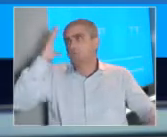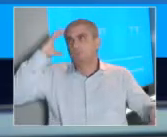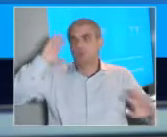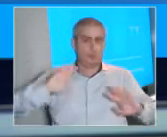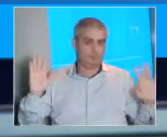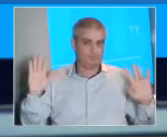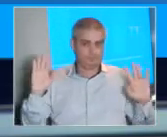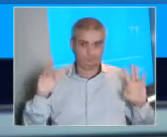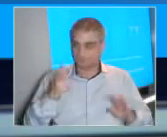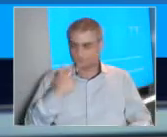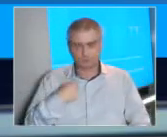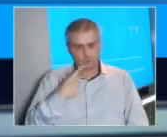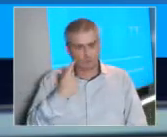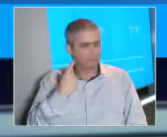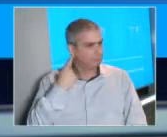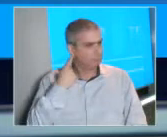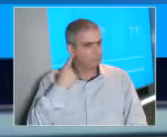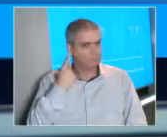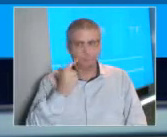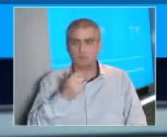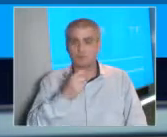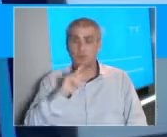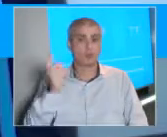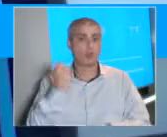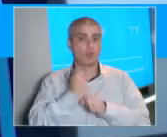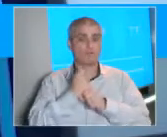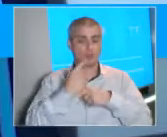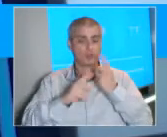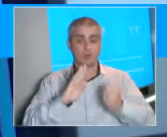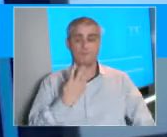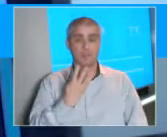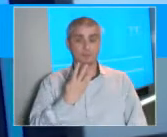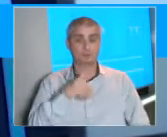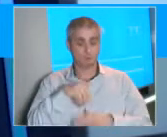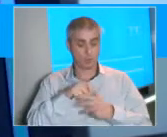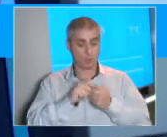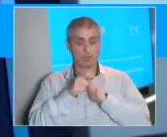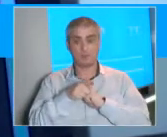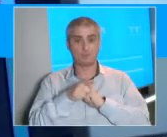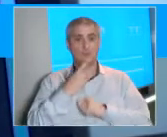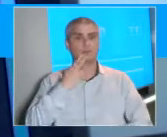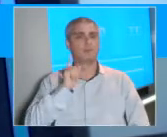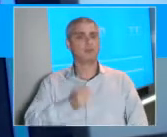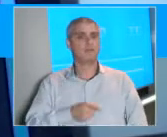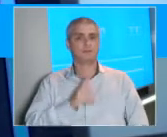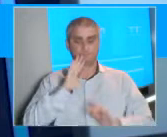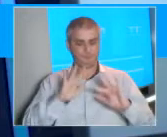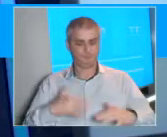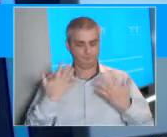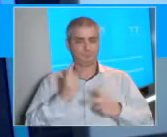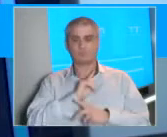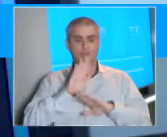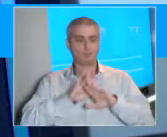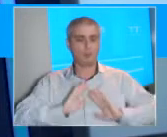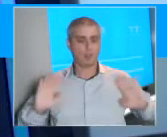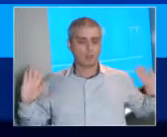מטורף. מה שלי תפס את האוזן, זה דווקא כל עובדי דור ב', שבתוך הרפורמה הזאת מתחייבים, 10 שנים אסור